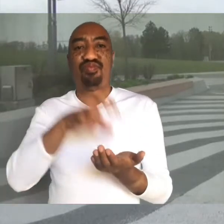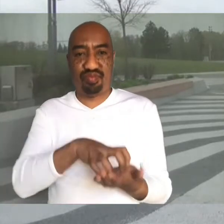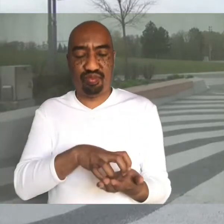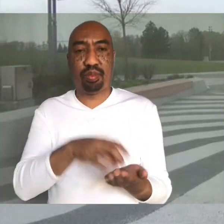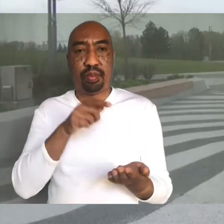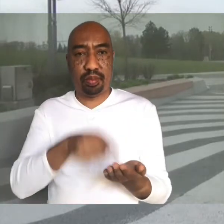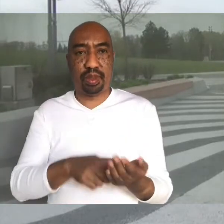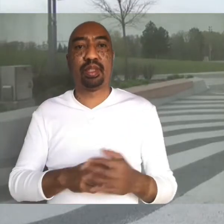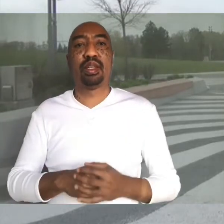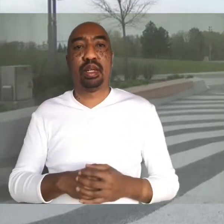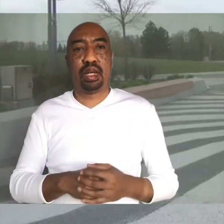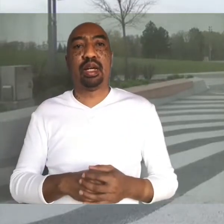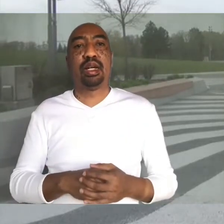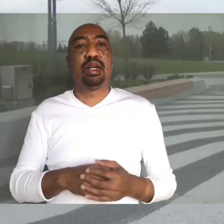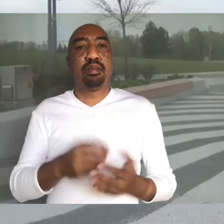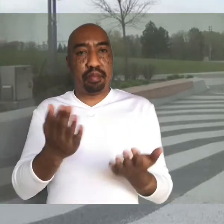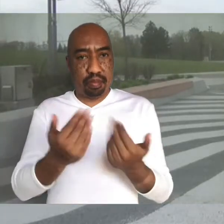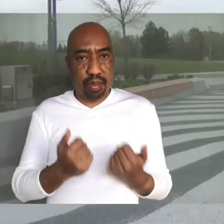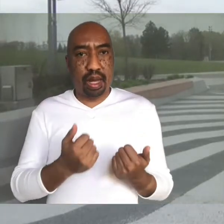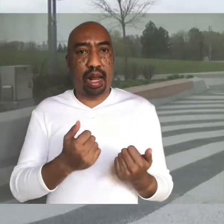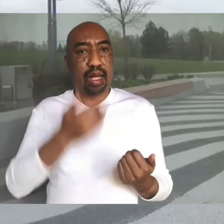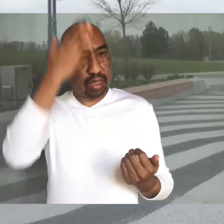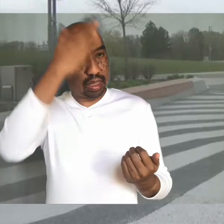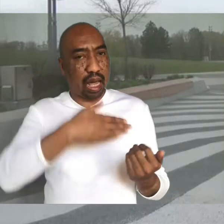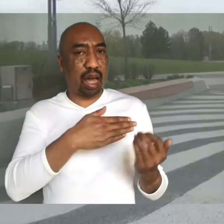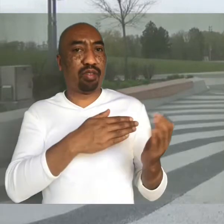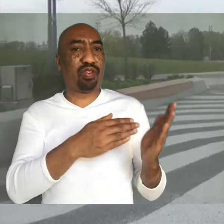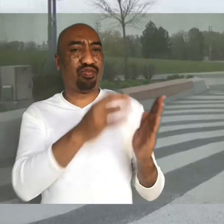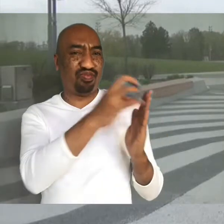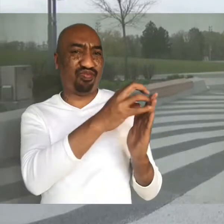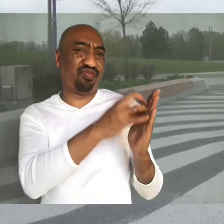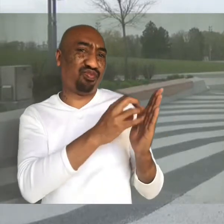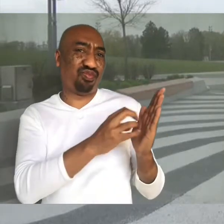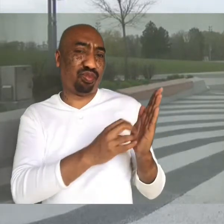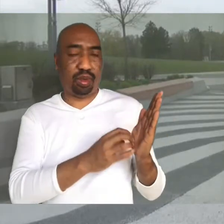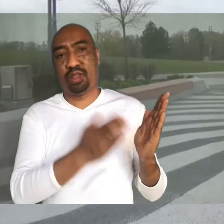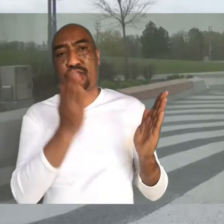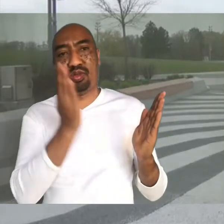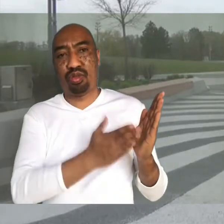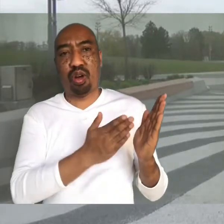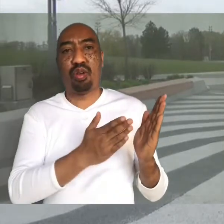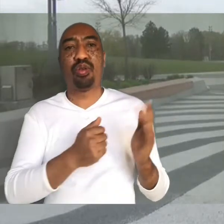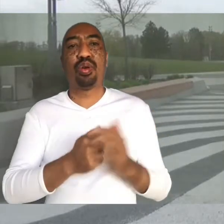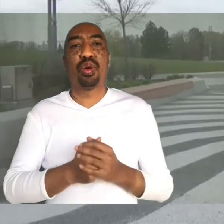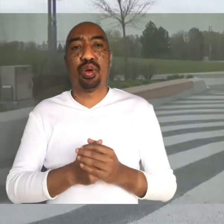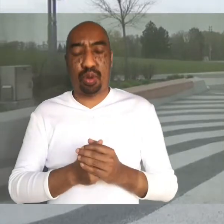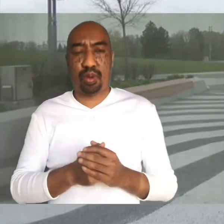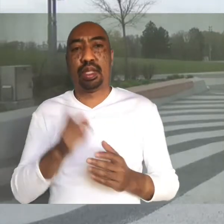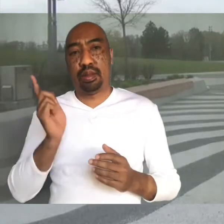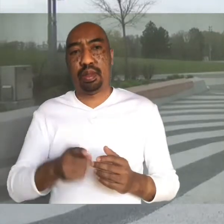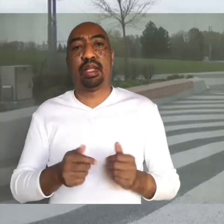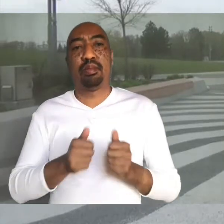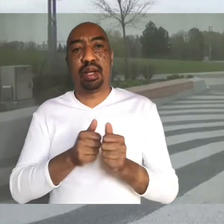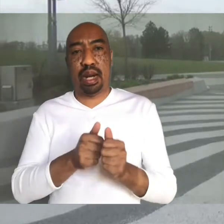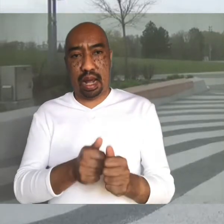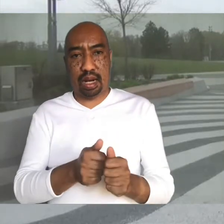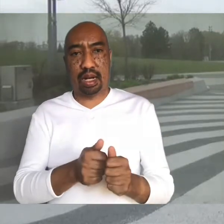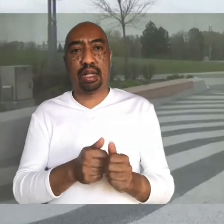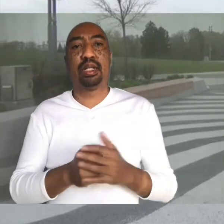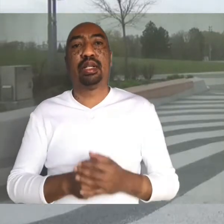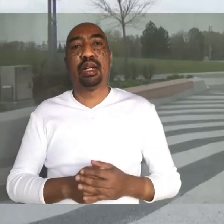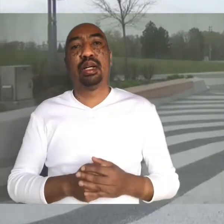fa misy ny mise en forme sisisa izay tsy maintsy hoarahana amin'izany a ho an'izay anangona ny information a